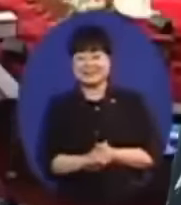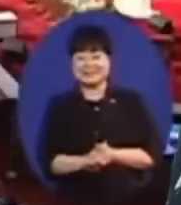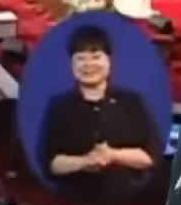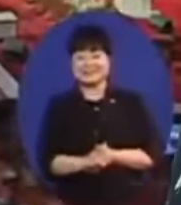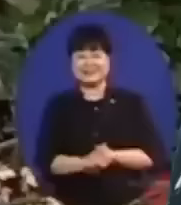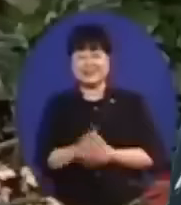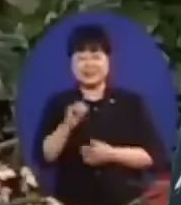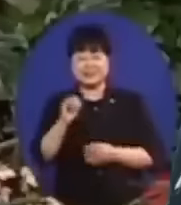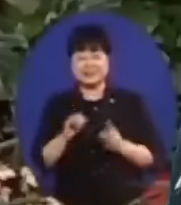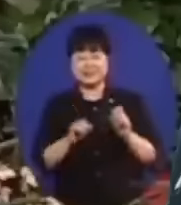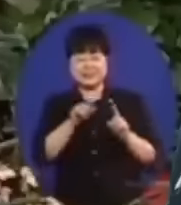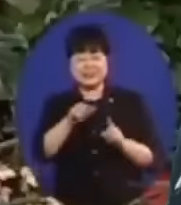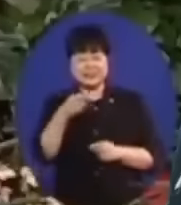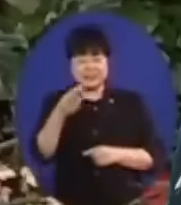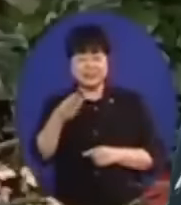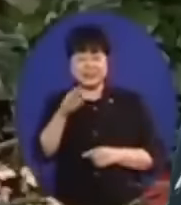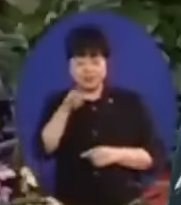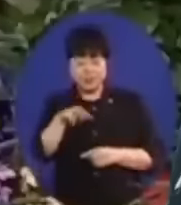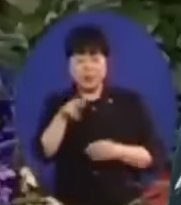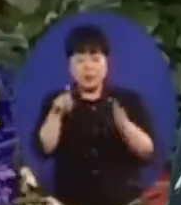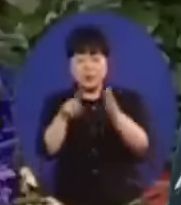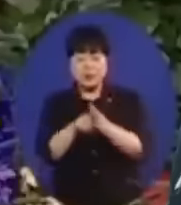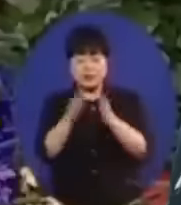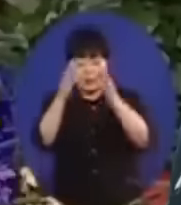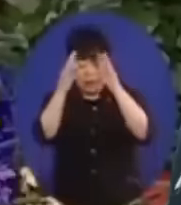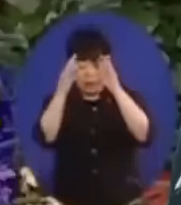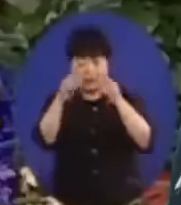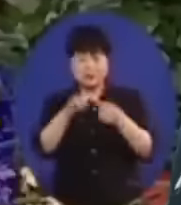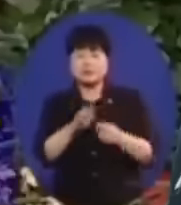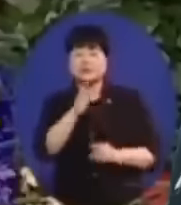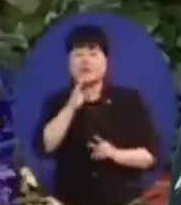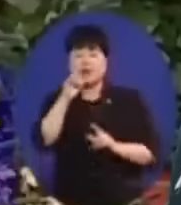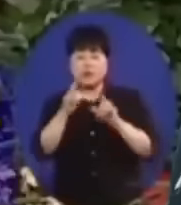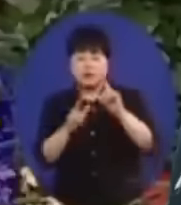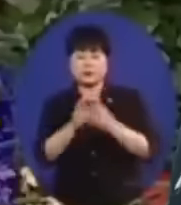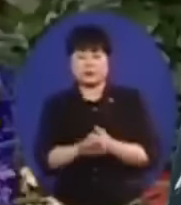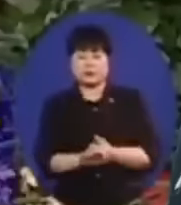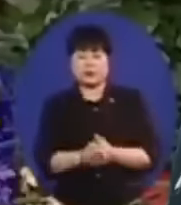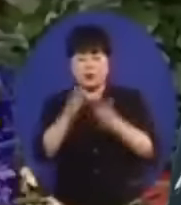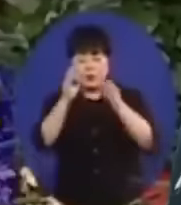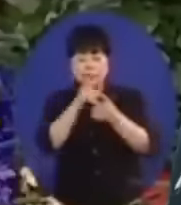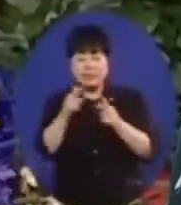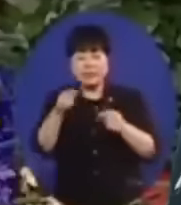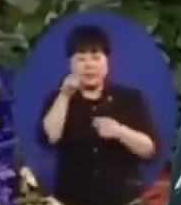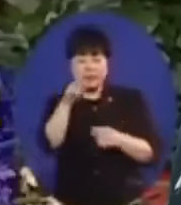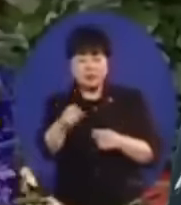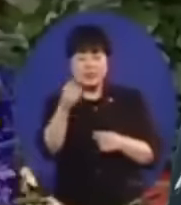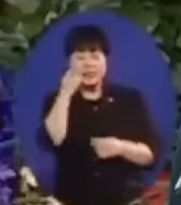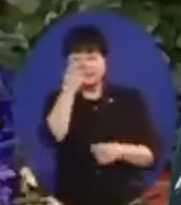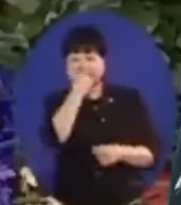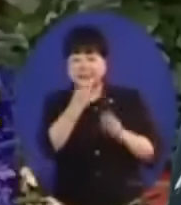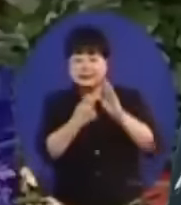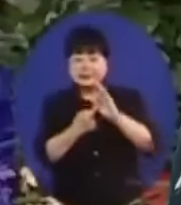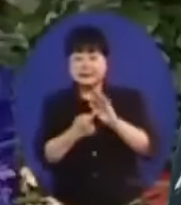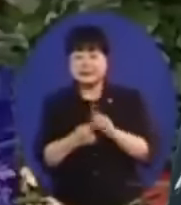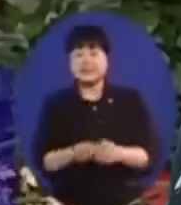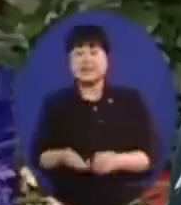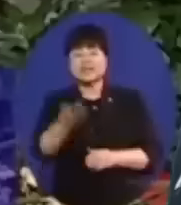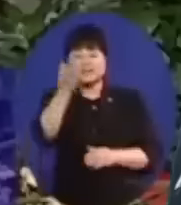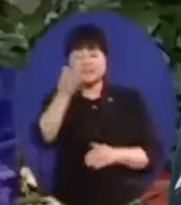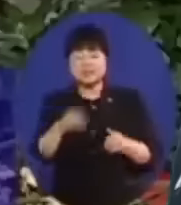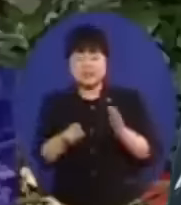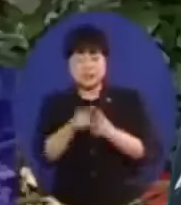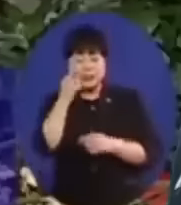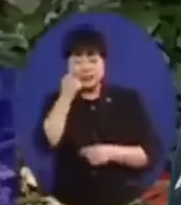히브리서 11장 1절로 3절에 믿음은 바라는 것들의 실상이요 보이지 않는 것들의 증거니 선진들이